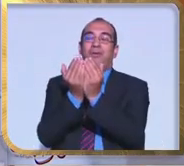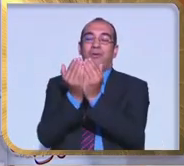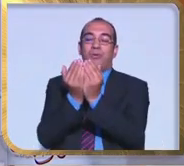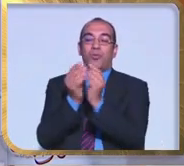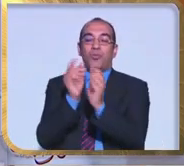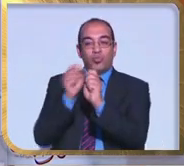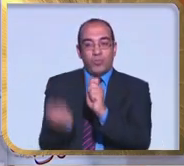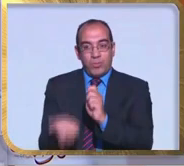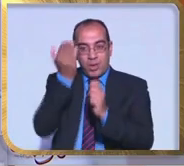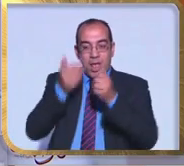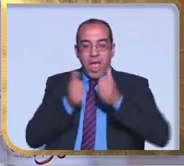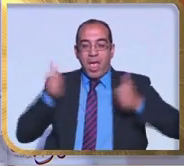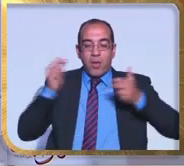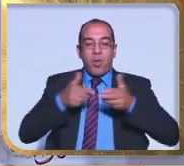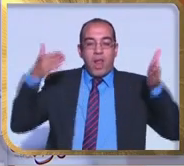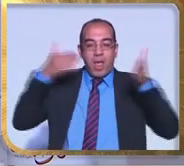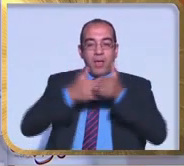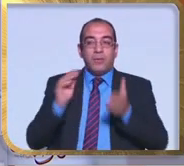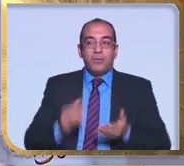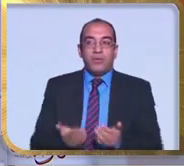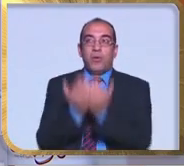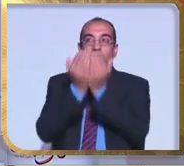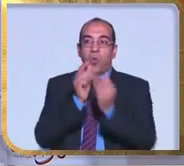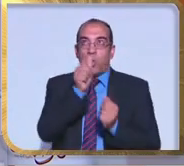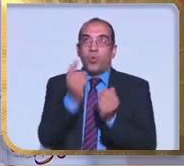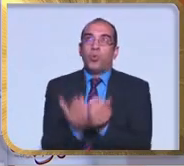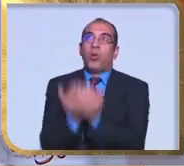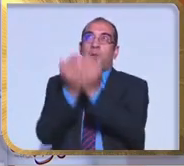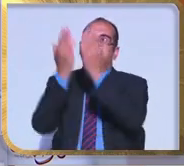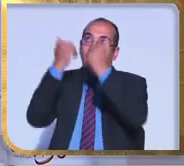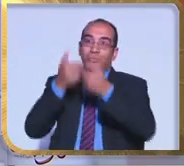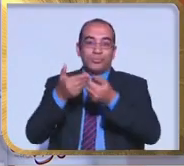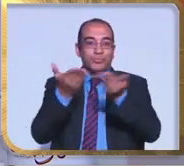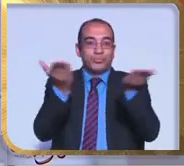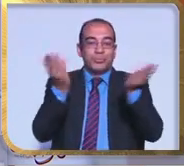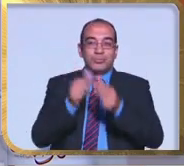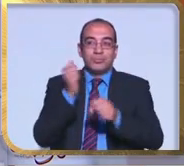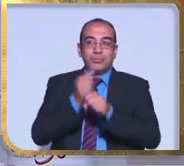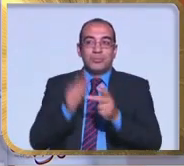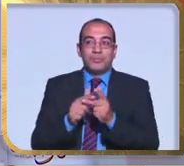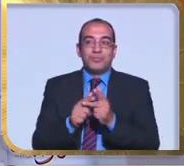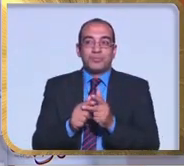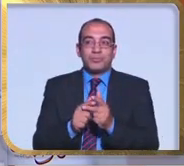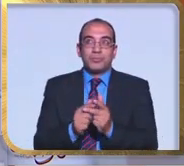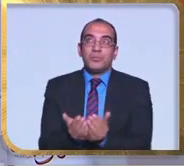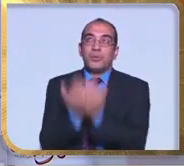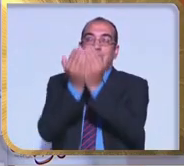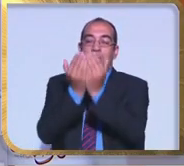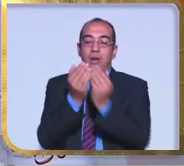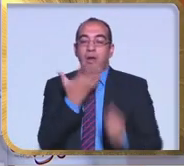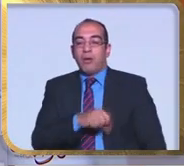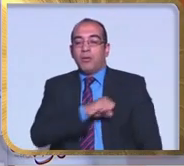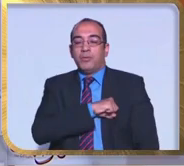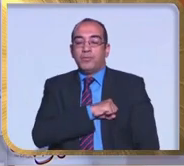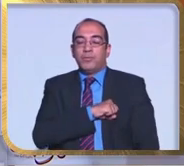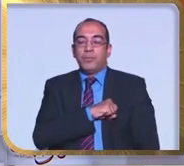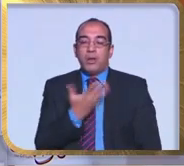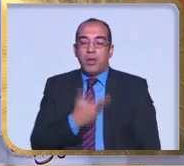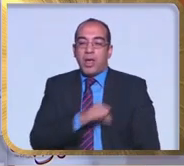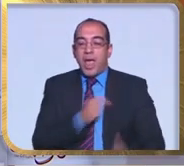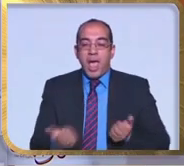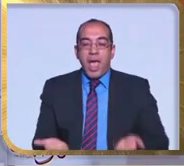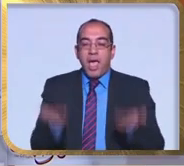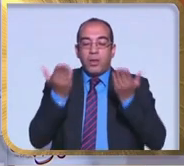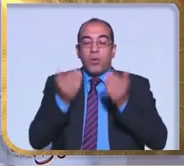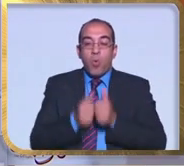من خير الدنيا والآخرة، وقال ربكم ادعوني أستجب لكم. يا الله يا رحمن يا رحيم يا حي يا